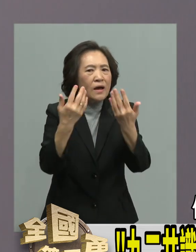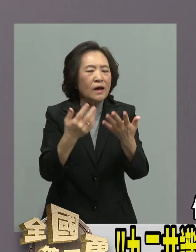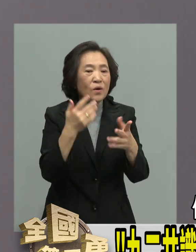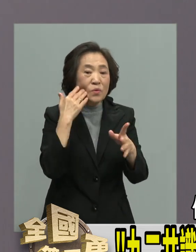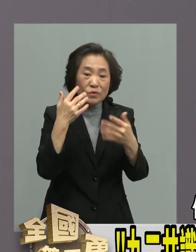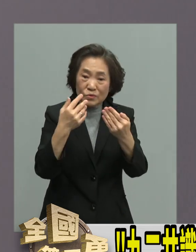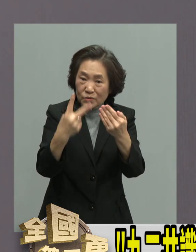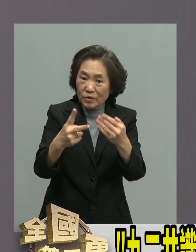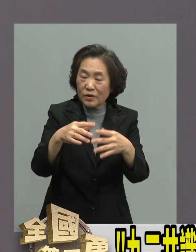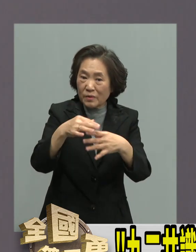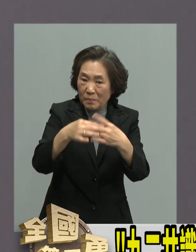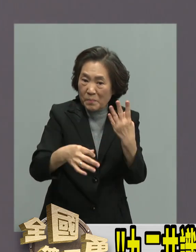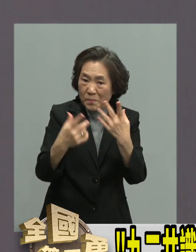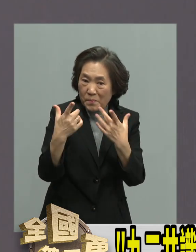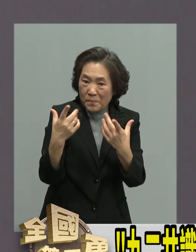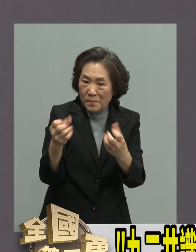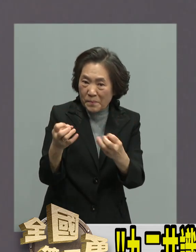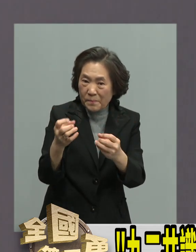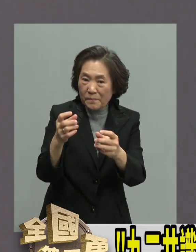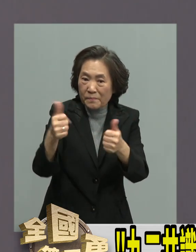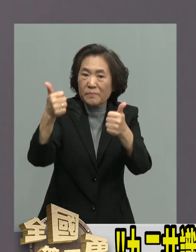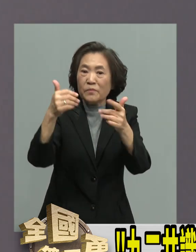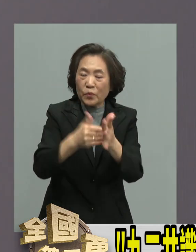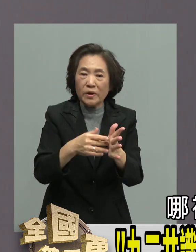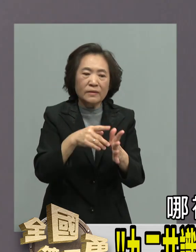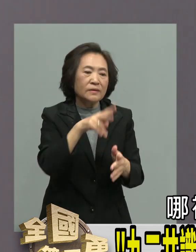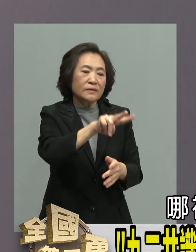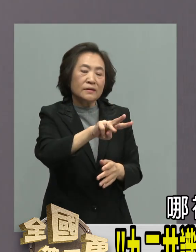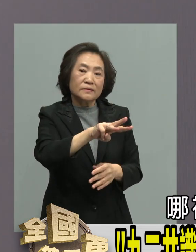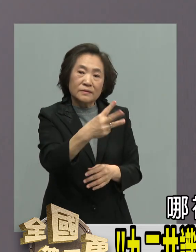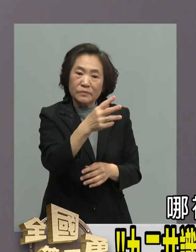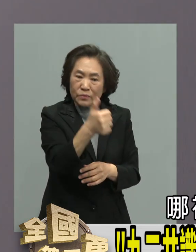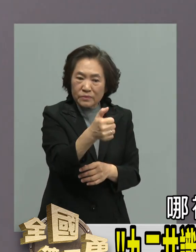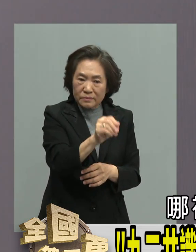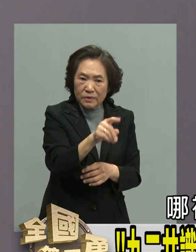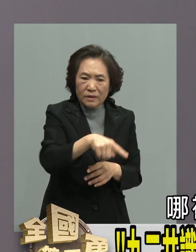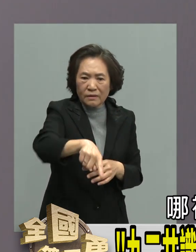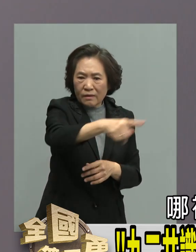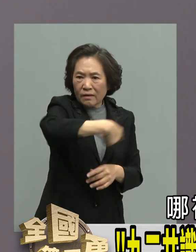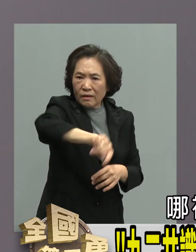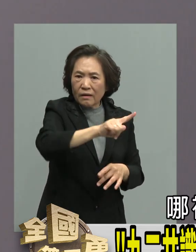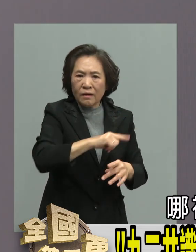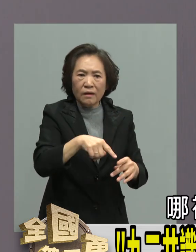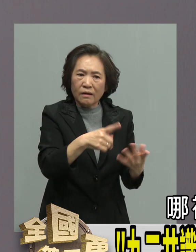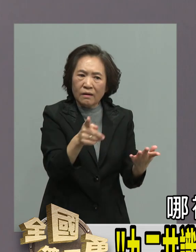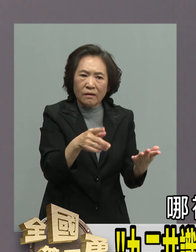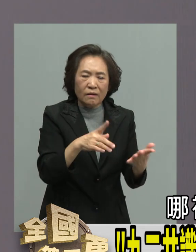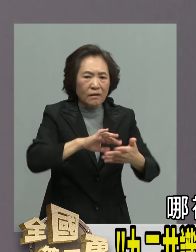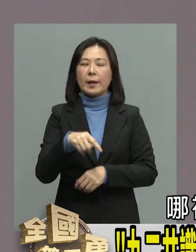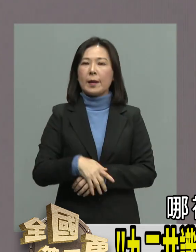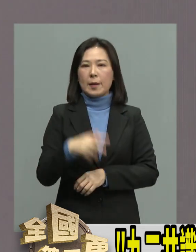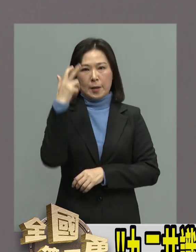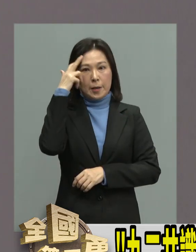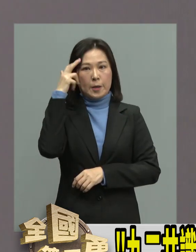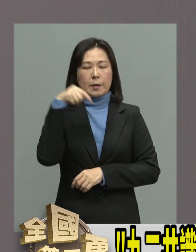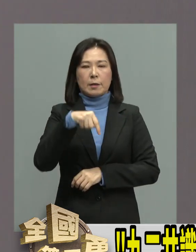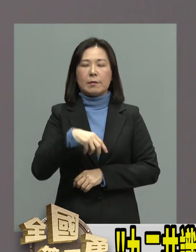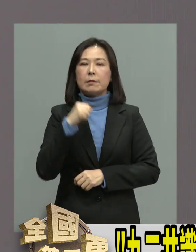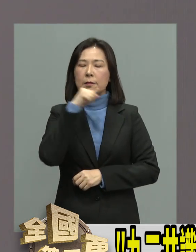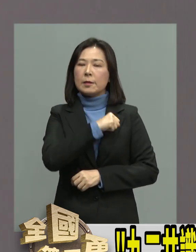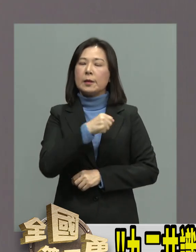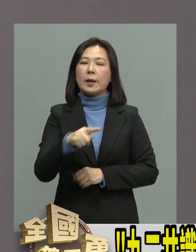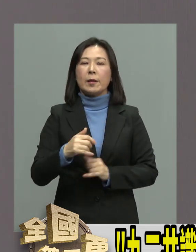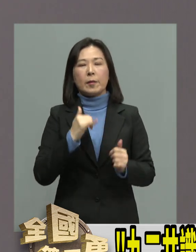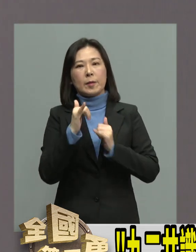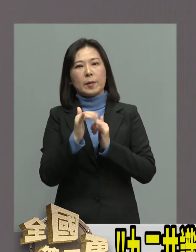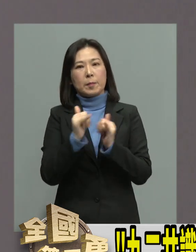识，2350万的国人哪里有权利来决定台湾的前途？ 而用贺主有